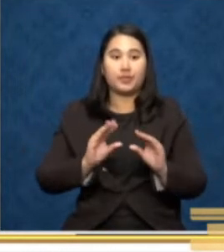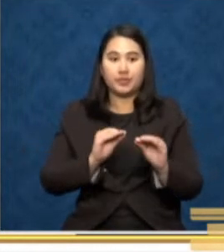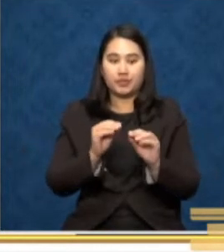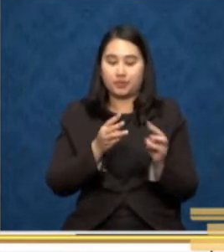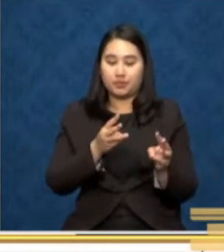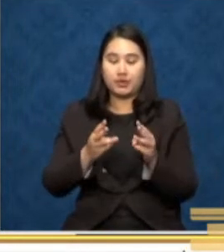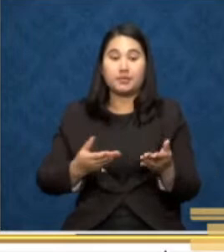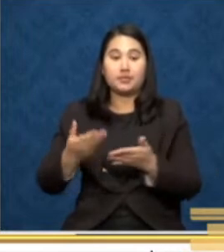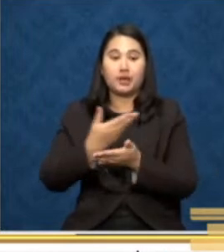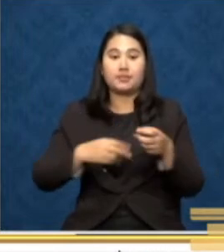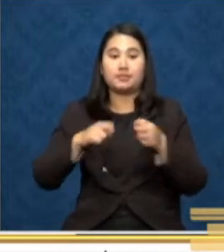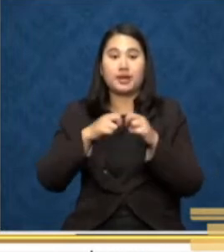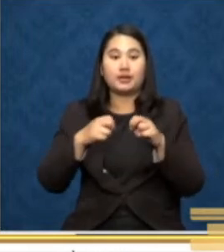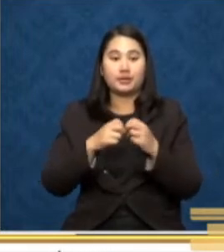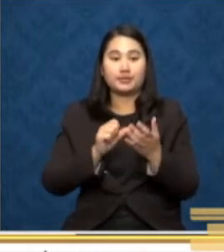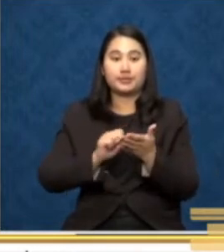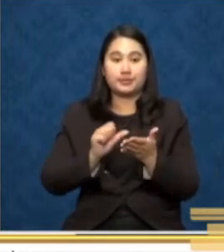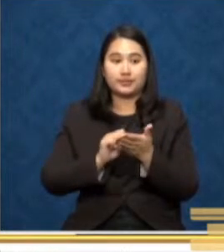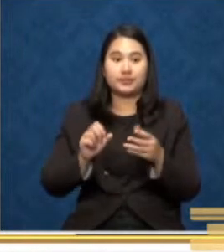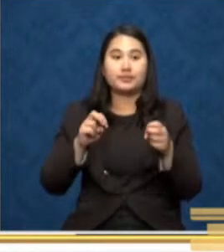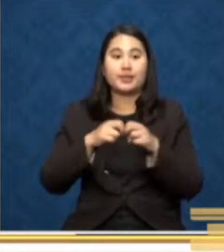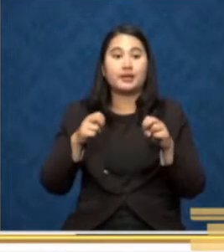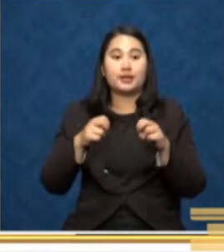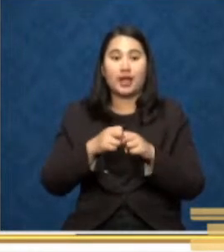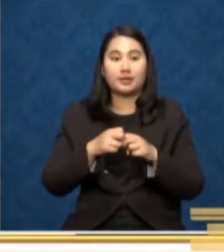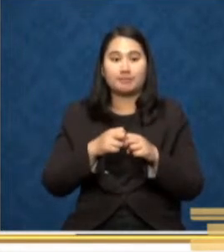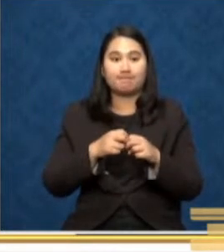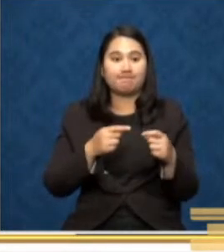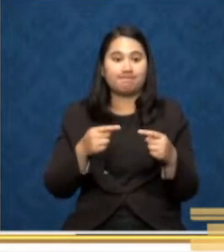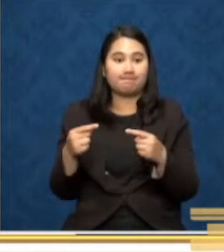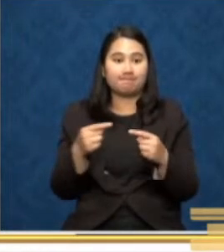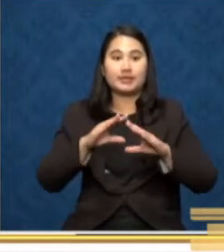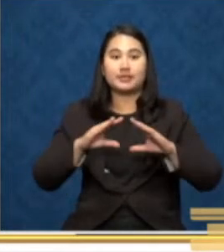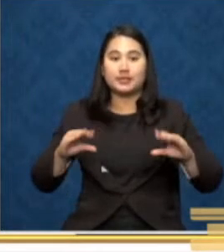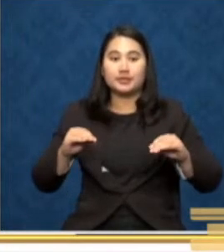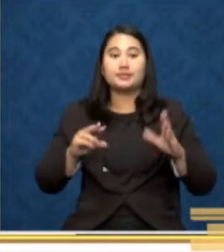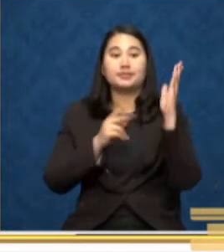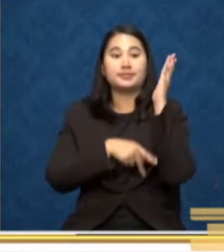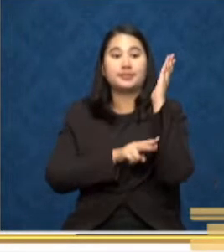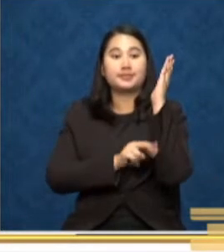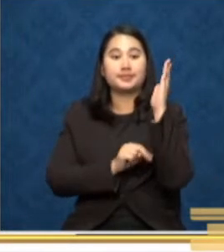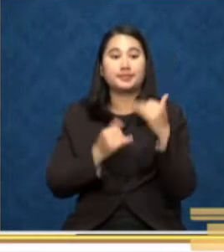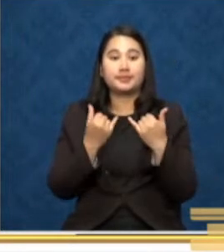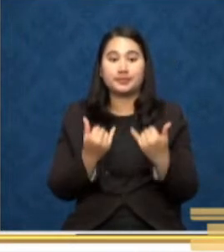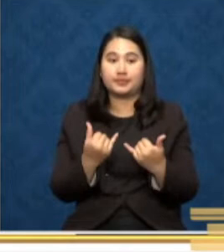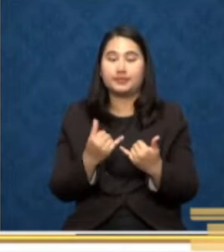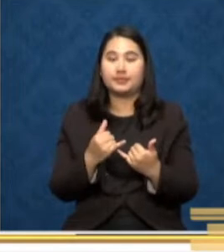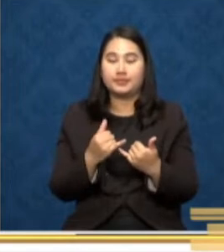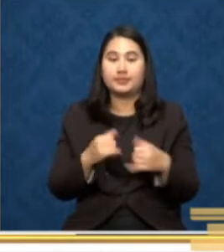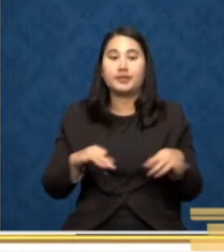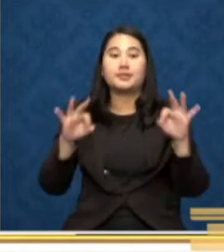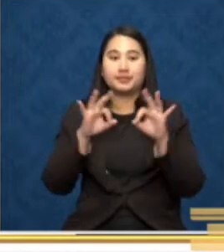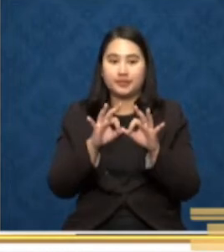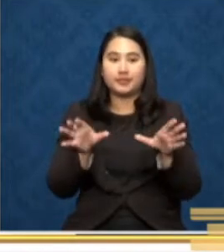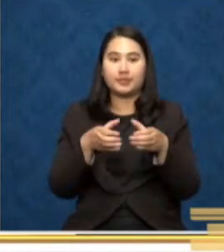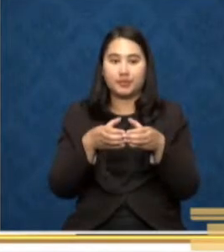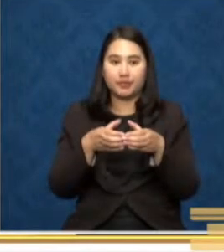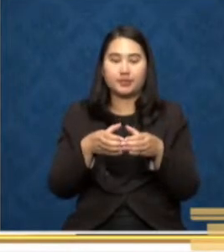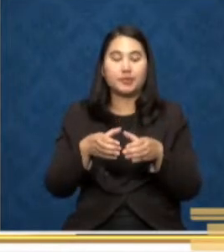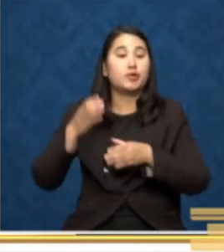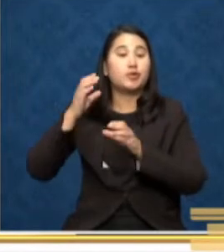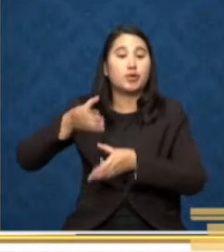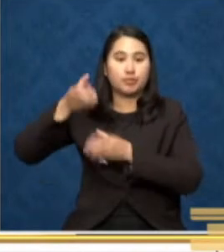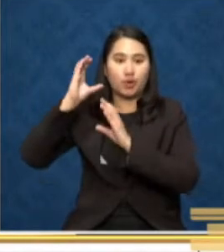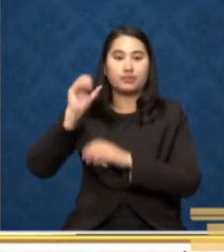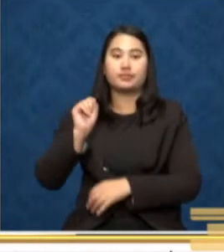าการแก้ไขปัญหาการสร้างสันติภาพที่เกิดขึ้นที่จะเกิดขึ้นในพื้นที่ปัตตานีตรงนี้จำเป็นต้องมีการพิจารณาและทบทวนอ